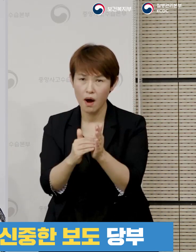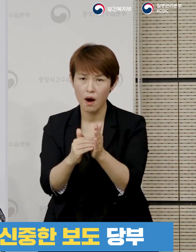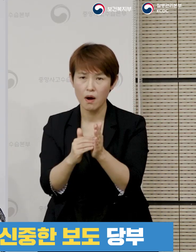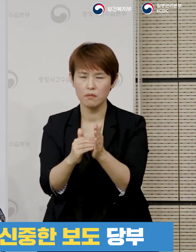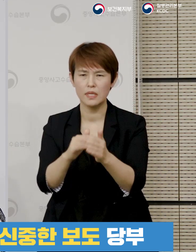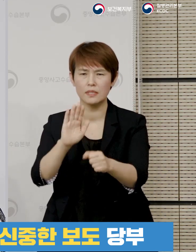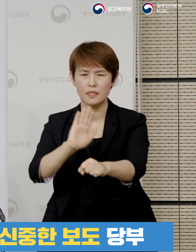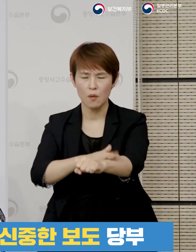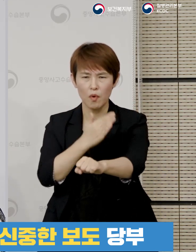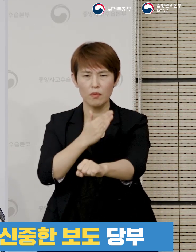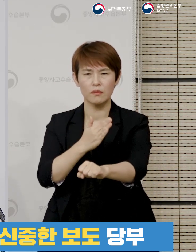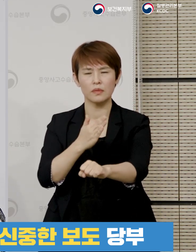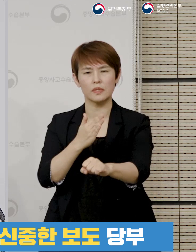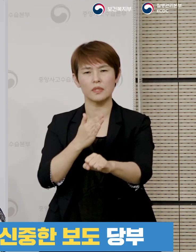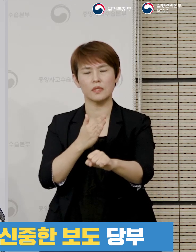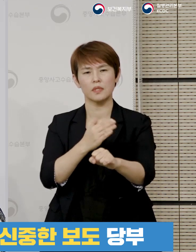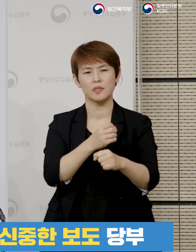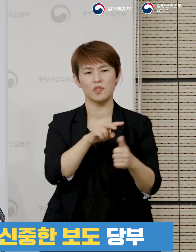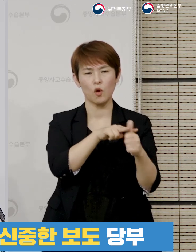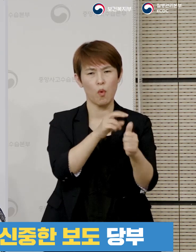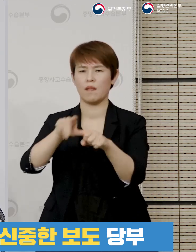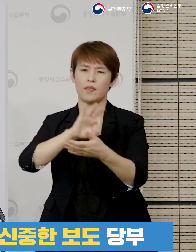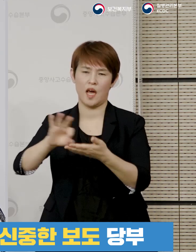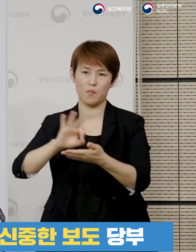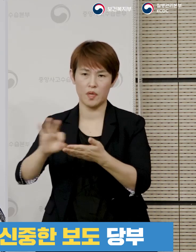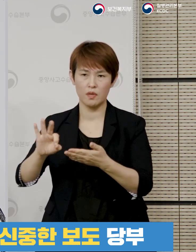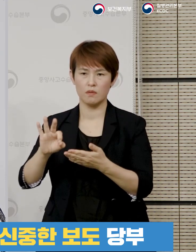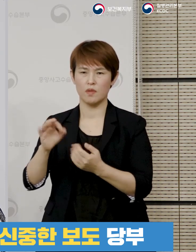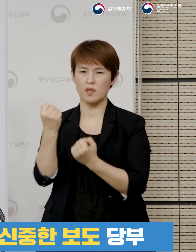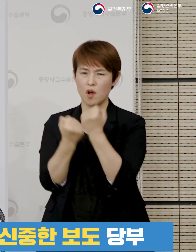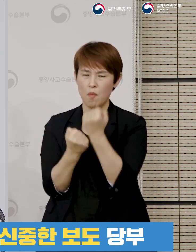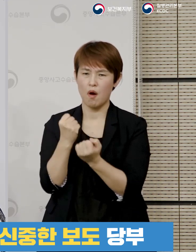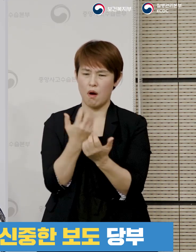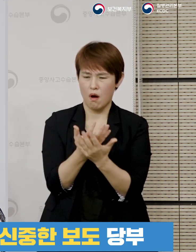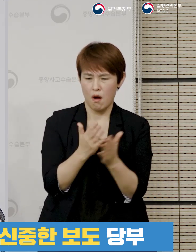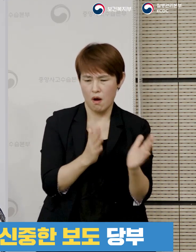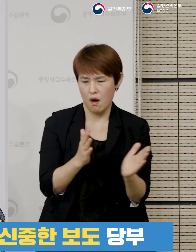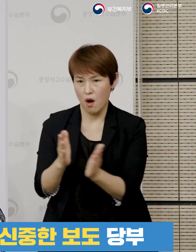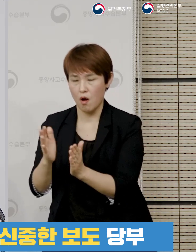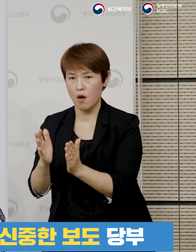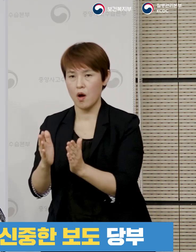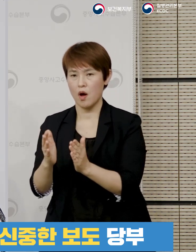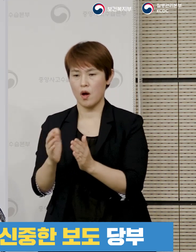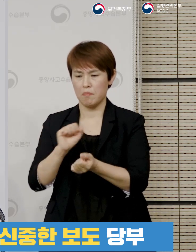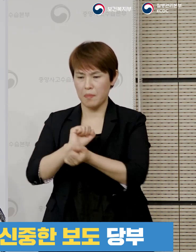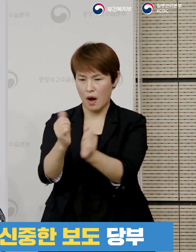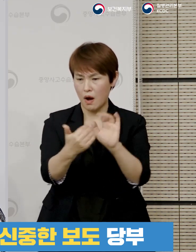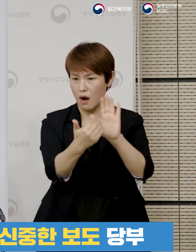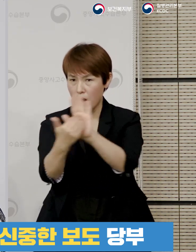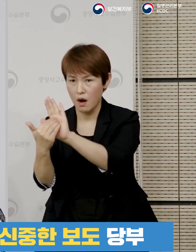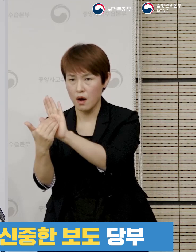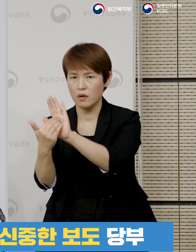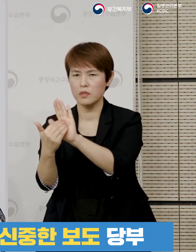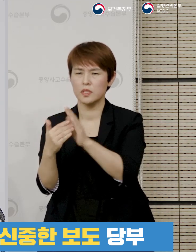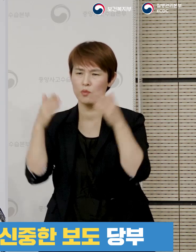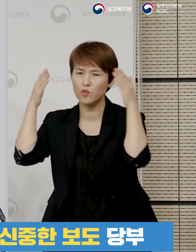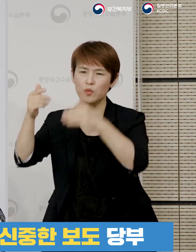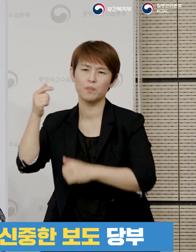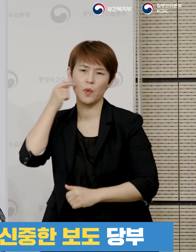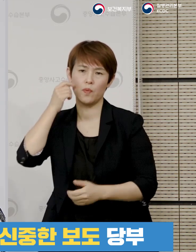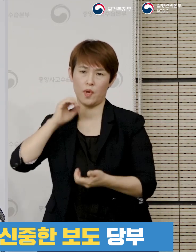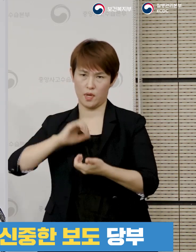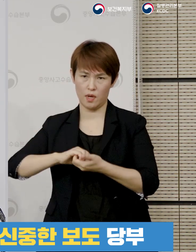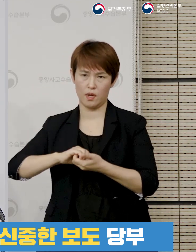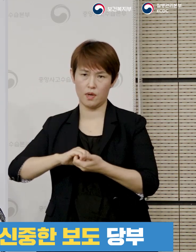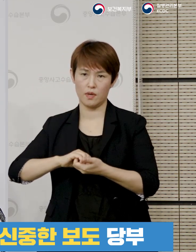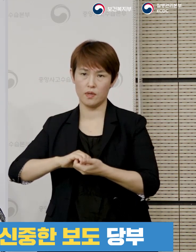있었습니다. 이러한 보도가 나오게 되면 담당자들이 해명 자료 작성하고 대응하느라고 방역에 집중하지 못하는 한계가 있다라는